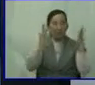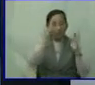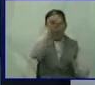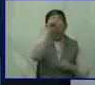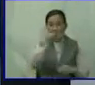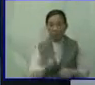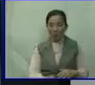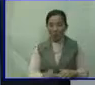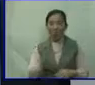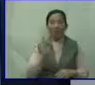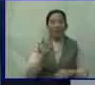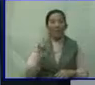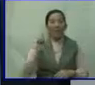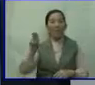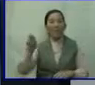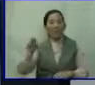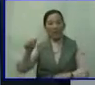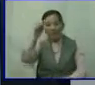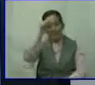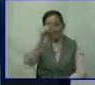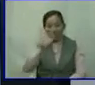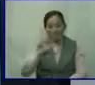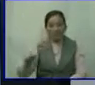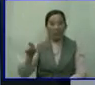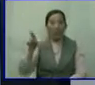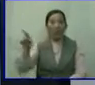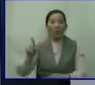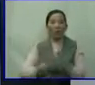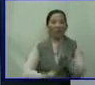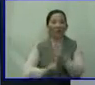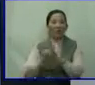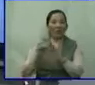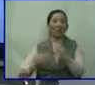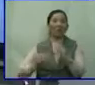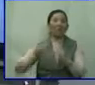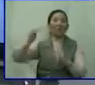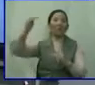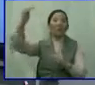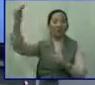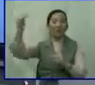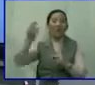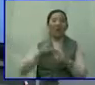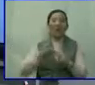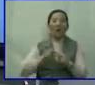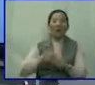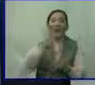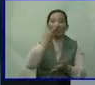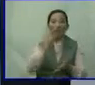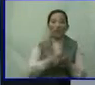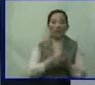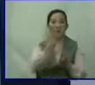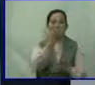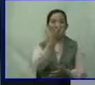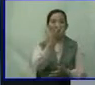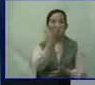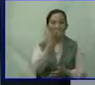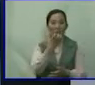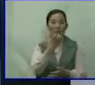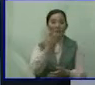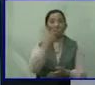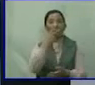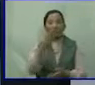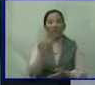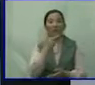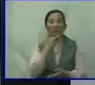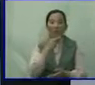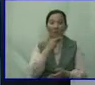столбиком. И в апреле месяце он поднимается. Ответ у нас 500. Обратите